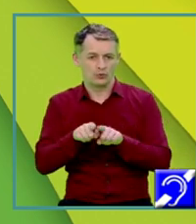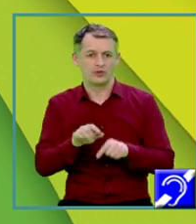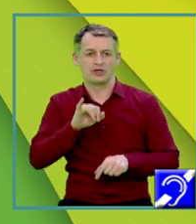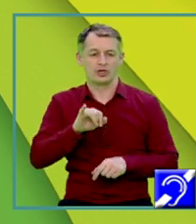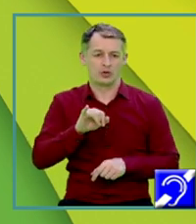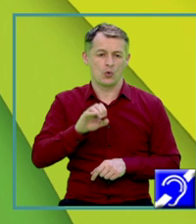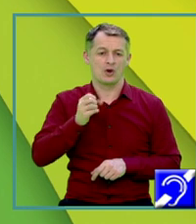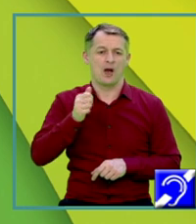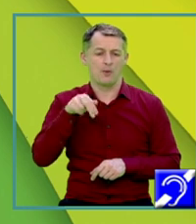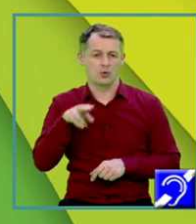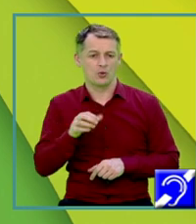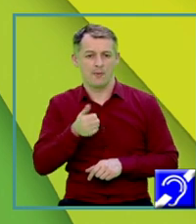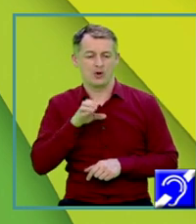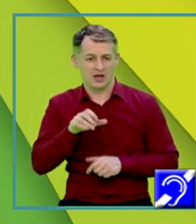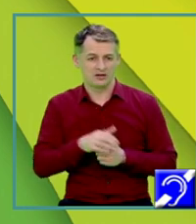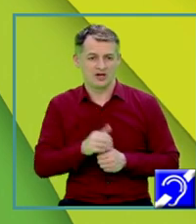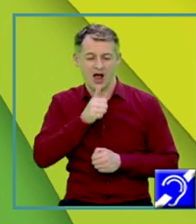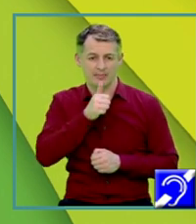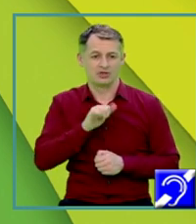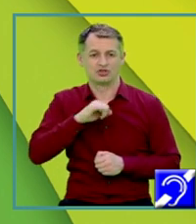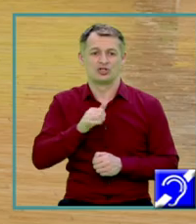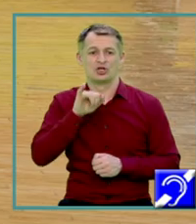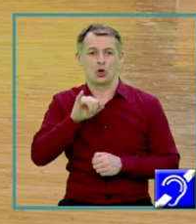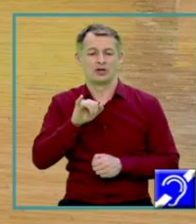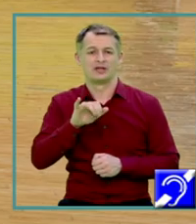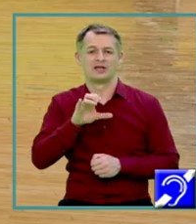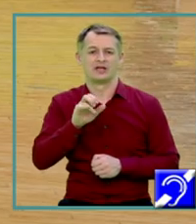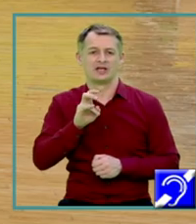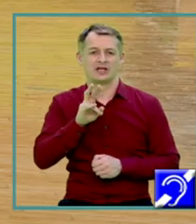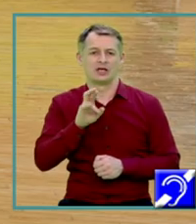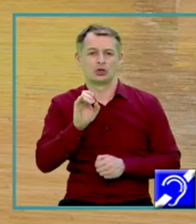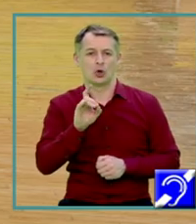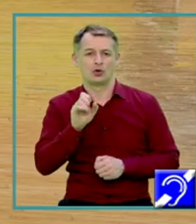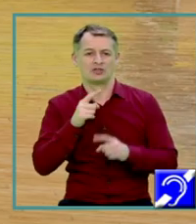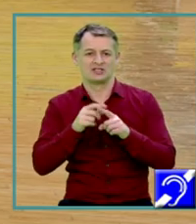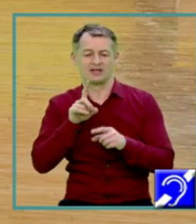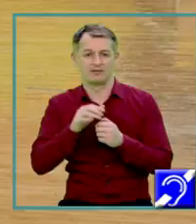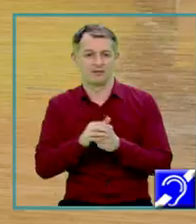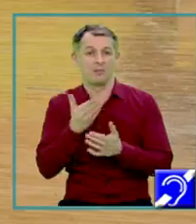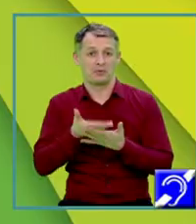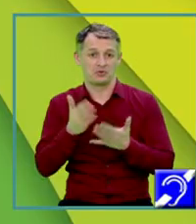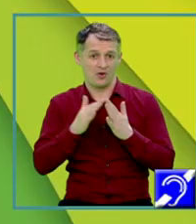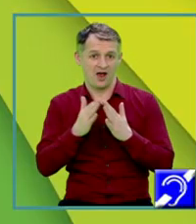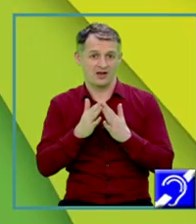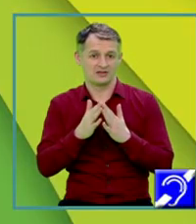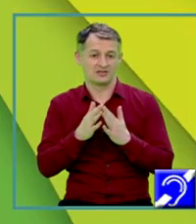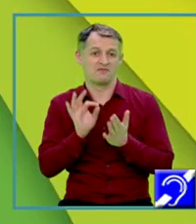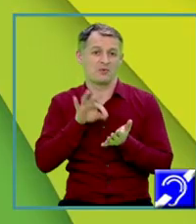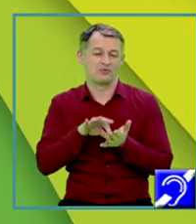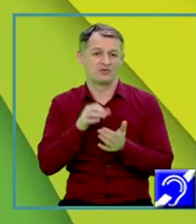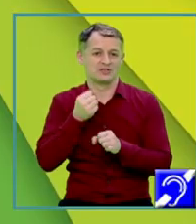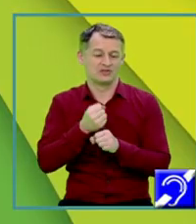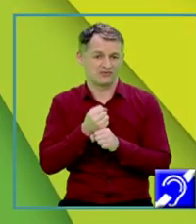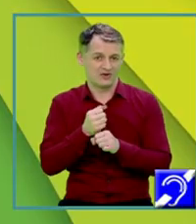amoniu, amoniac, apă, ion hidroxid. Pentru acasă, vă propun să rezolvați următoarea aplicație și pentru